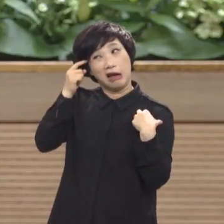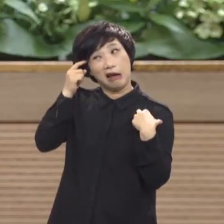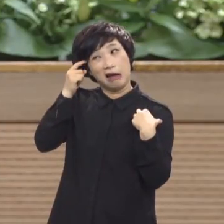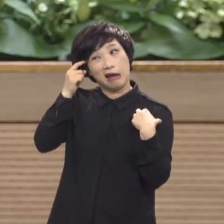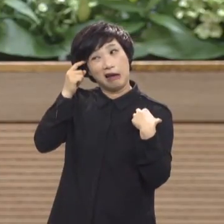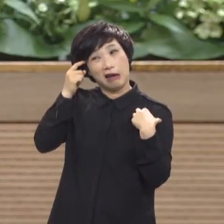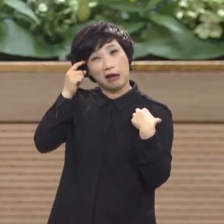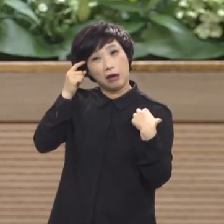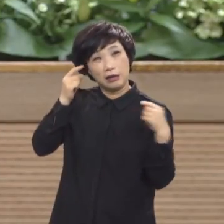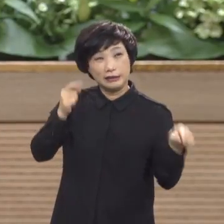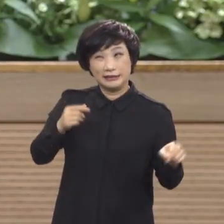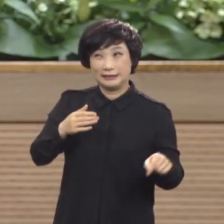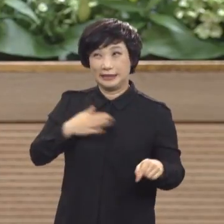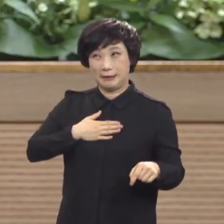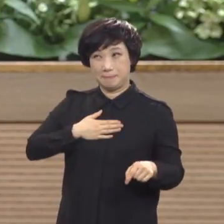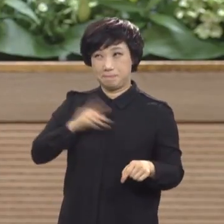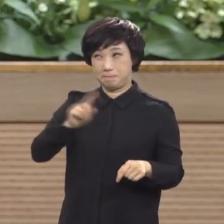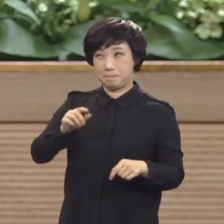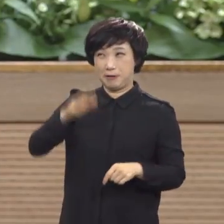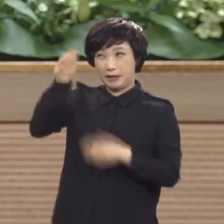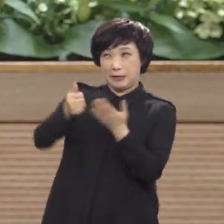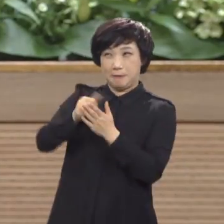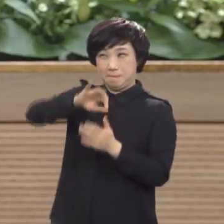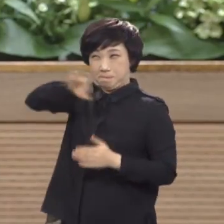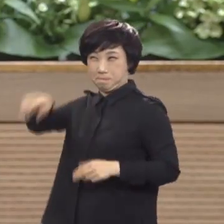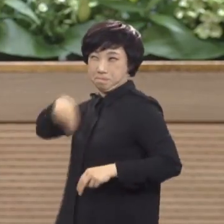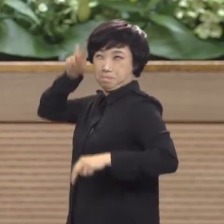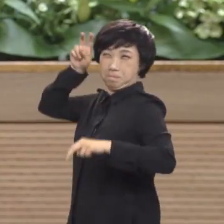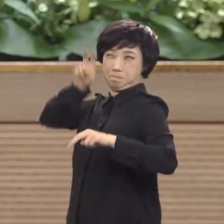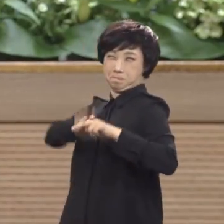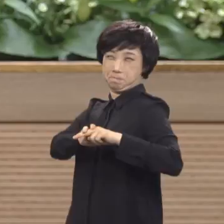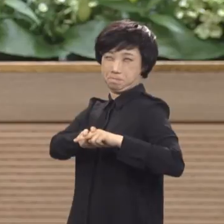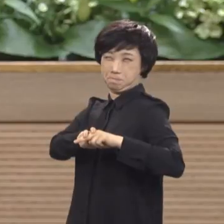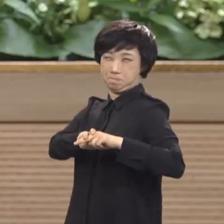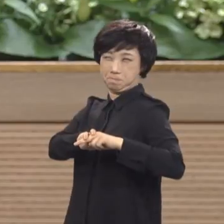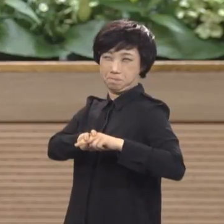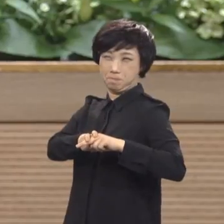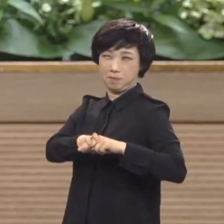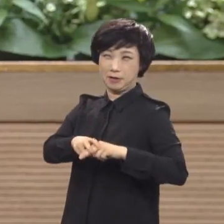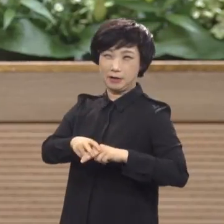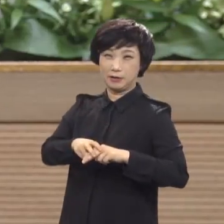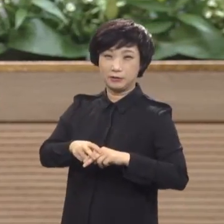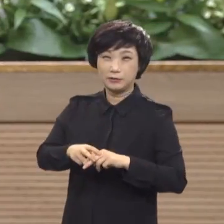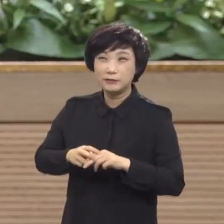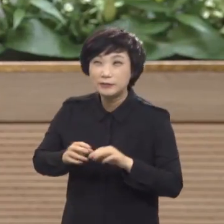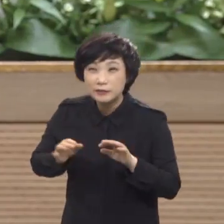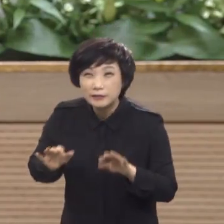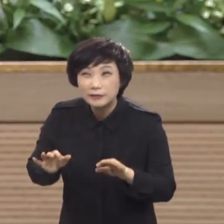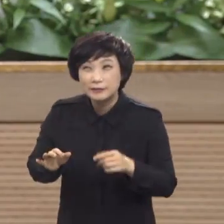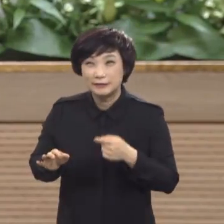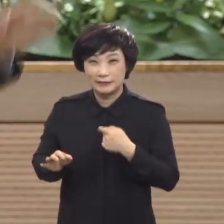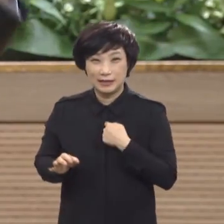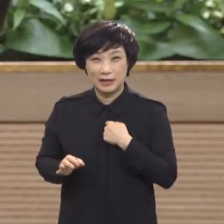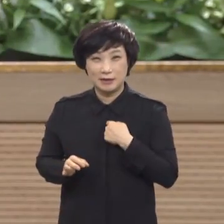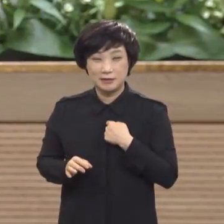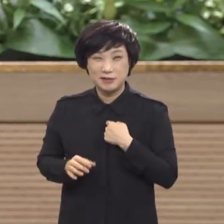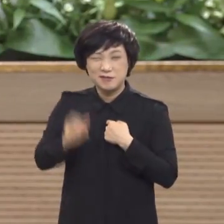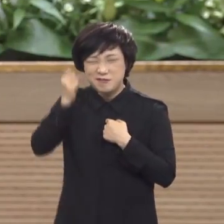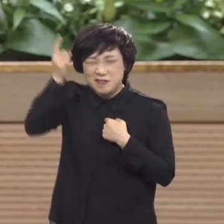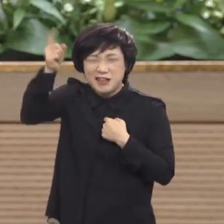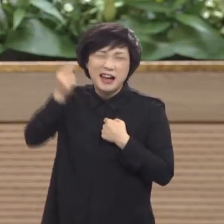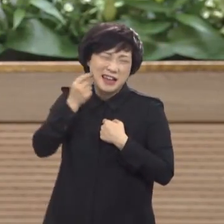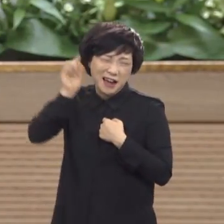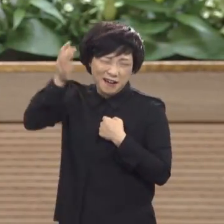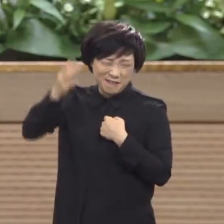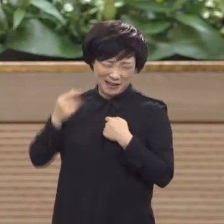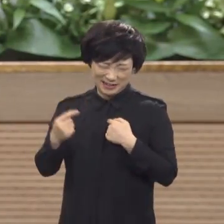되느냐? 나도 한번 하나님 자리에서 하나님 빚기시오고 이 위대한 영광